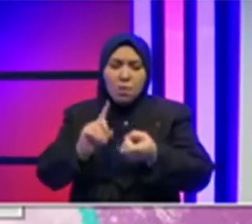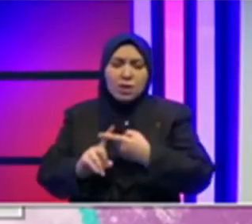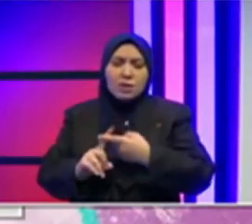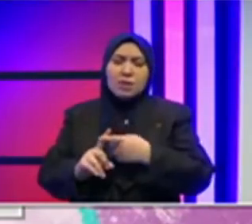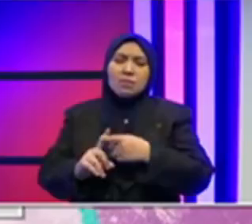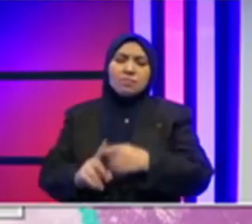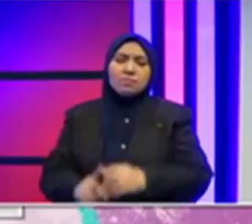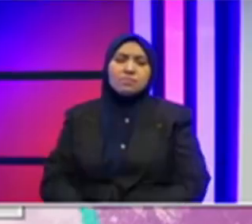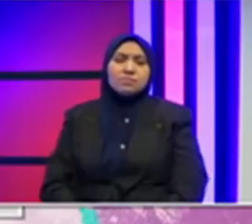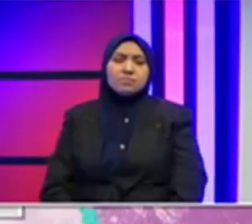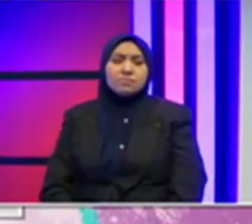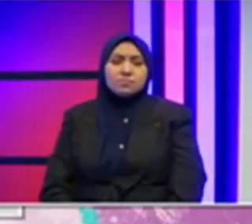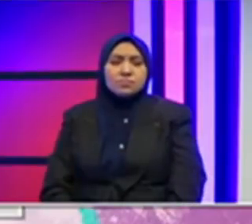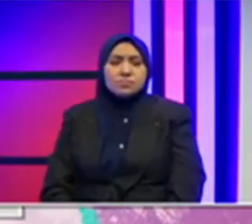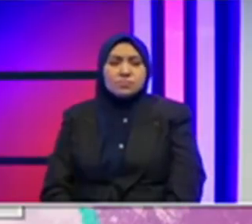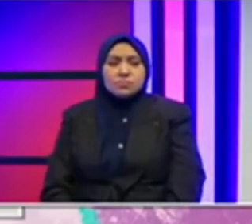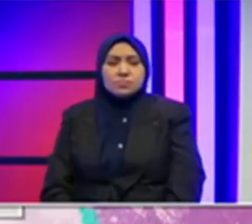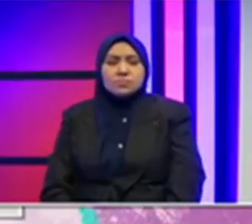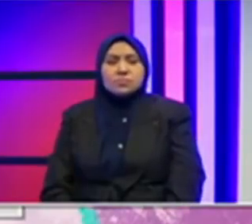العشير.